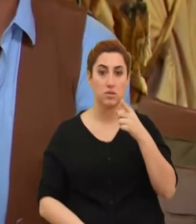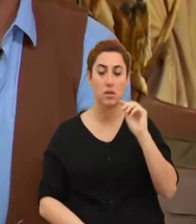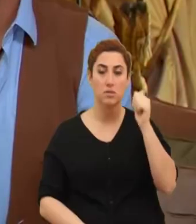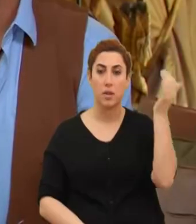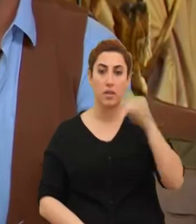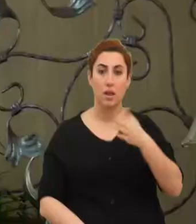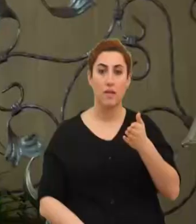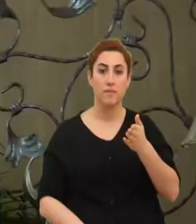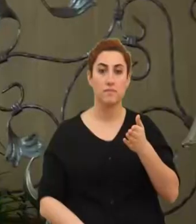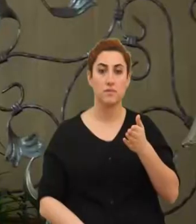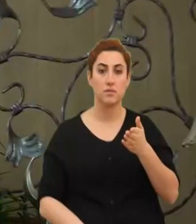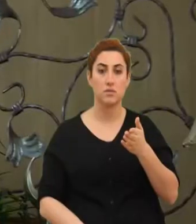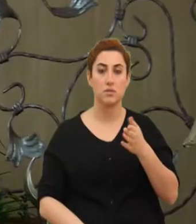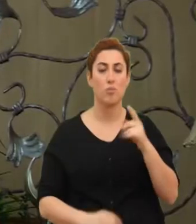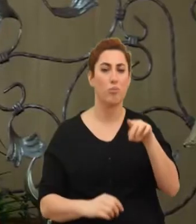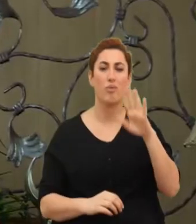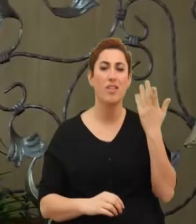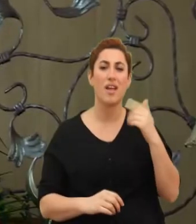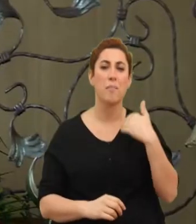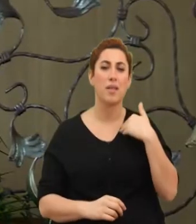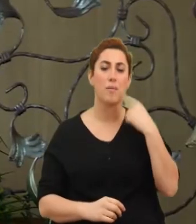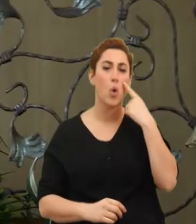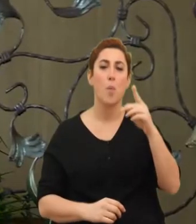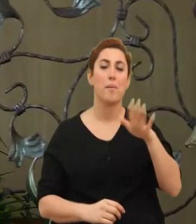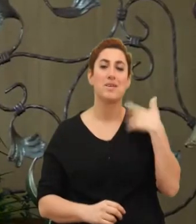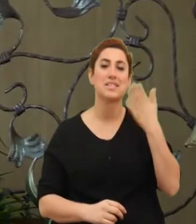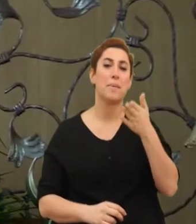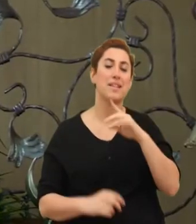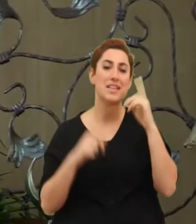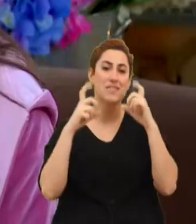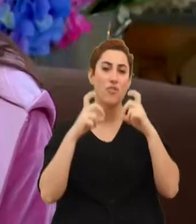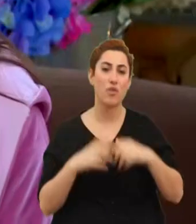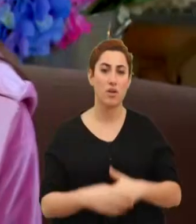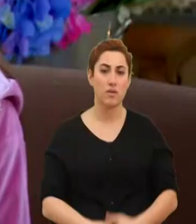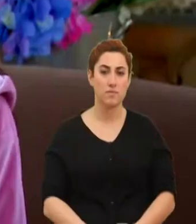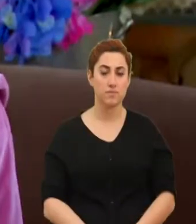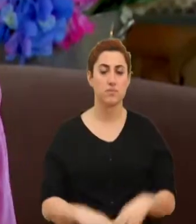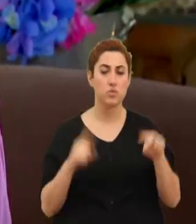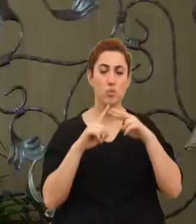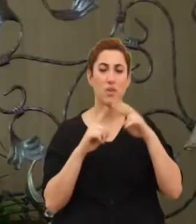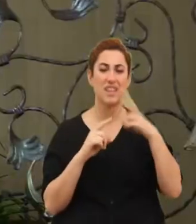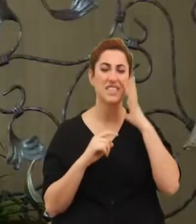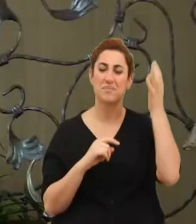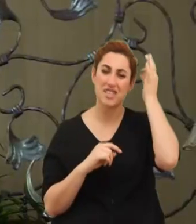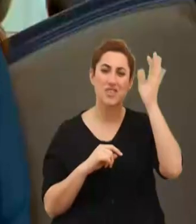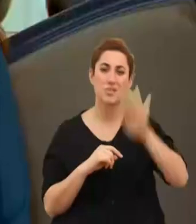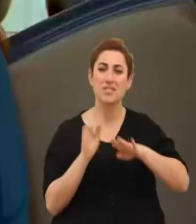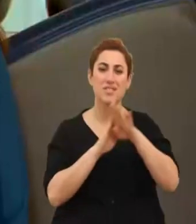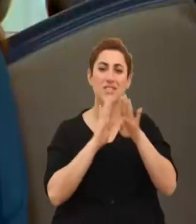ne zaman geldiniz? Neymiş o benim görmemi istemediğiniz resim? Nurhan'ın eli kimin